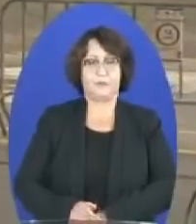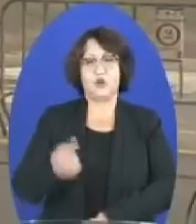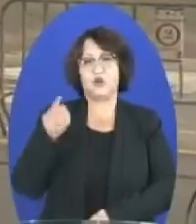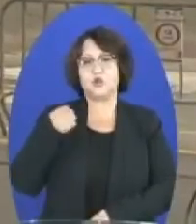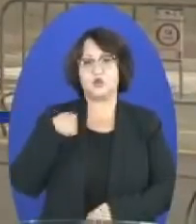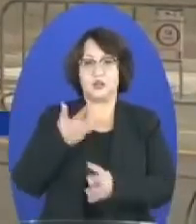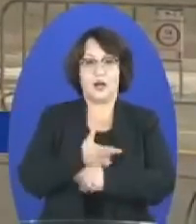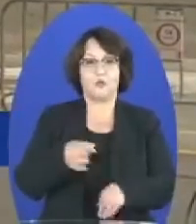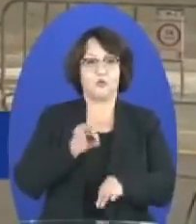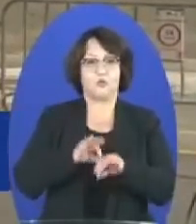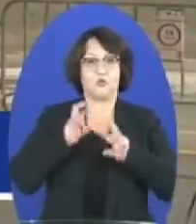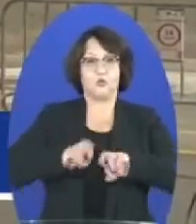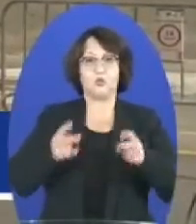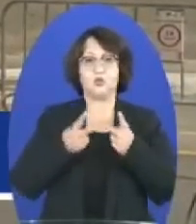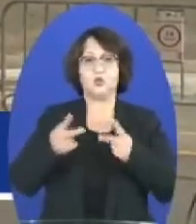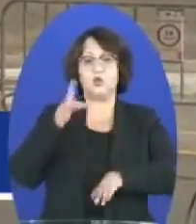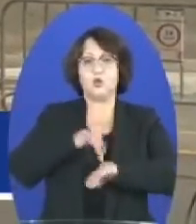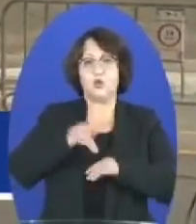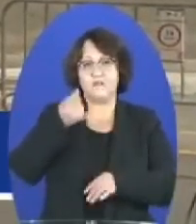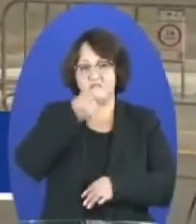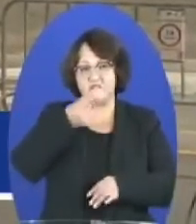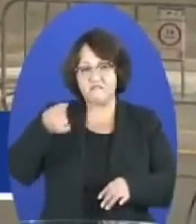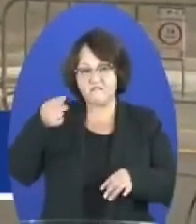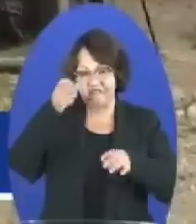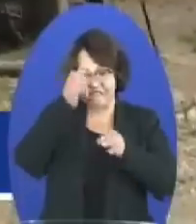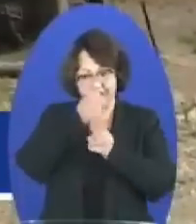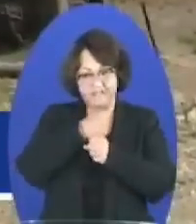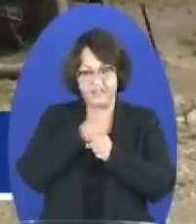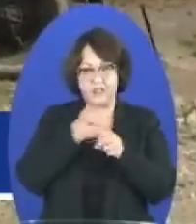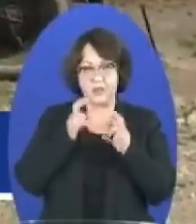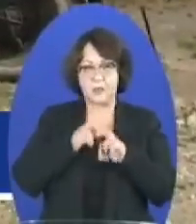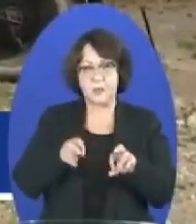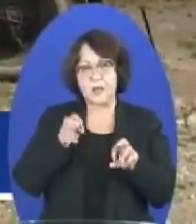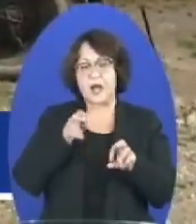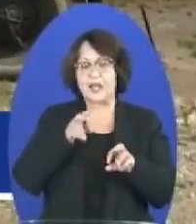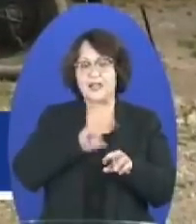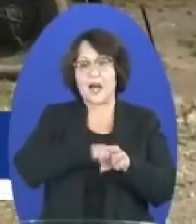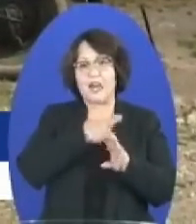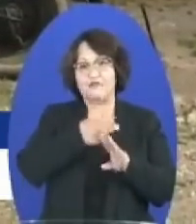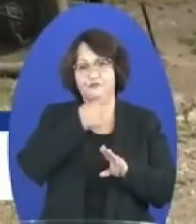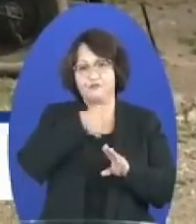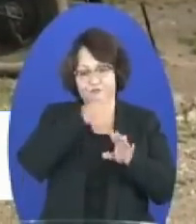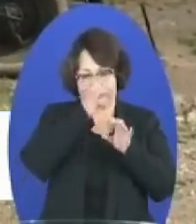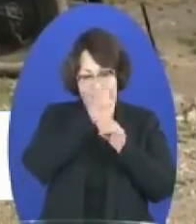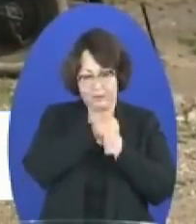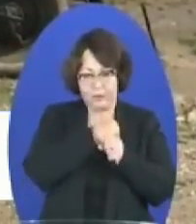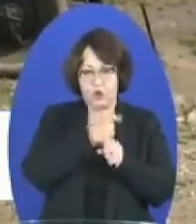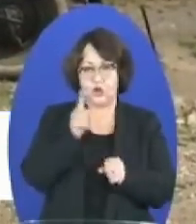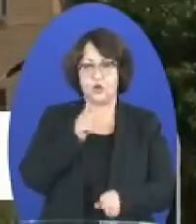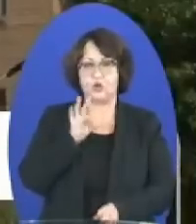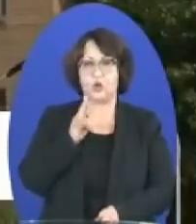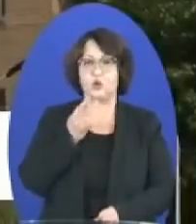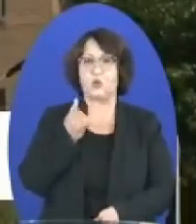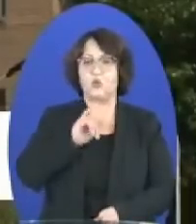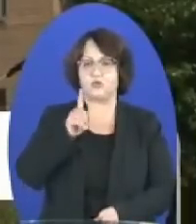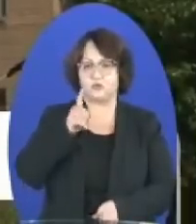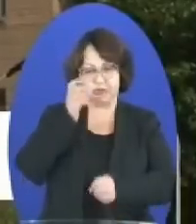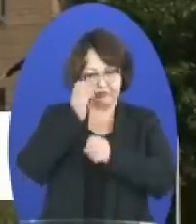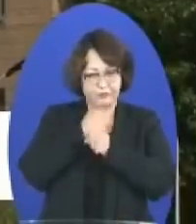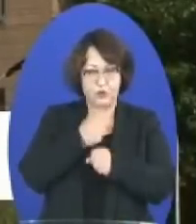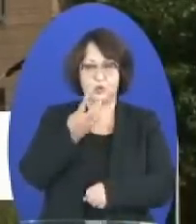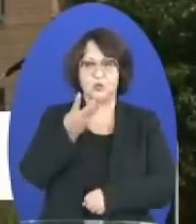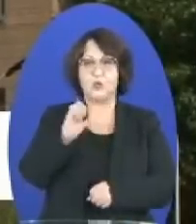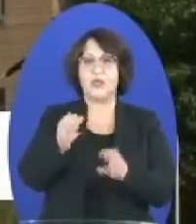Өчигдөр халдвар төвчин судлалын үндэсний төвийн вирус судлалын лаборатори, Дархуулаа аймаг дахь салбар лаборатори, зоон зөвчин судлалын лабораторид нийт